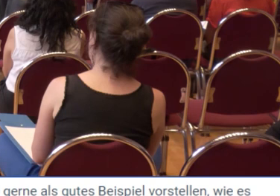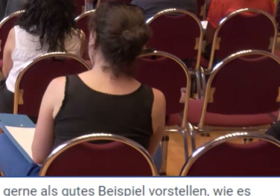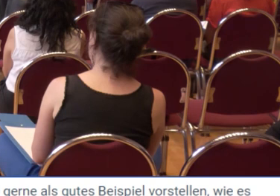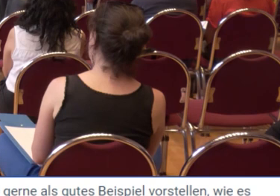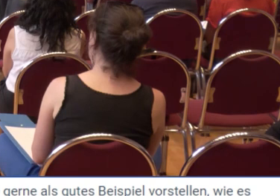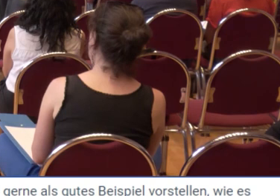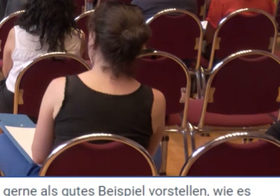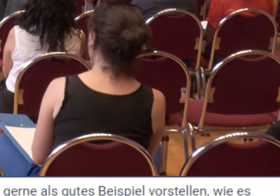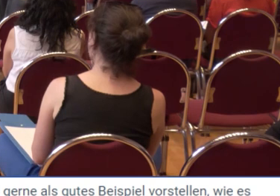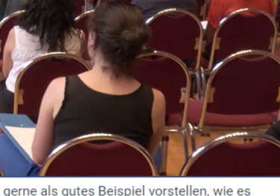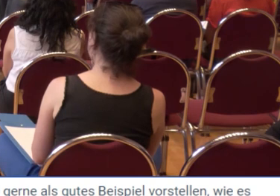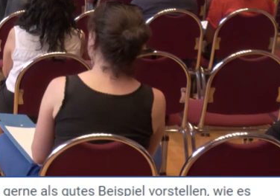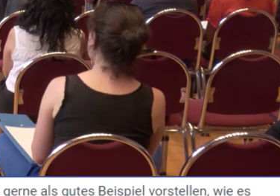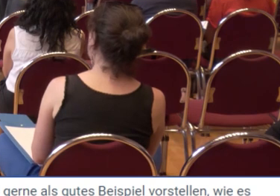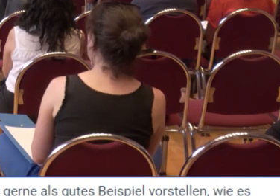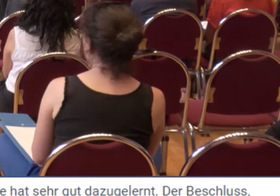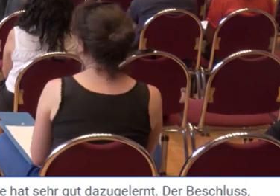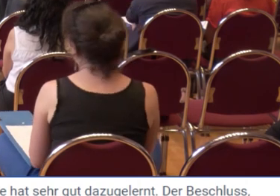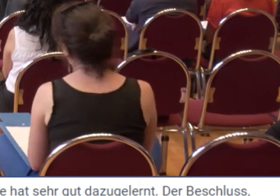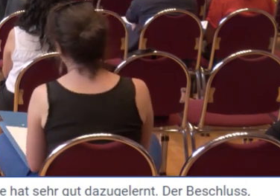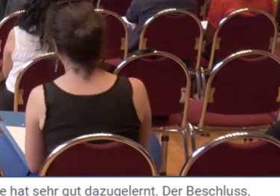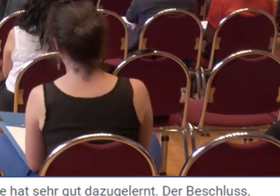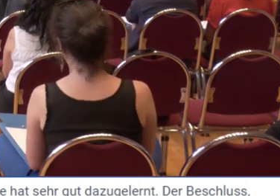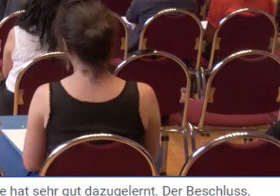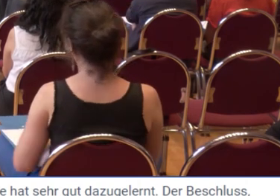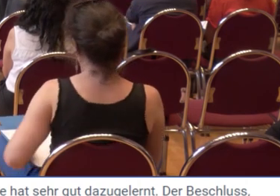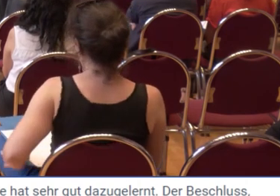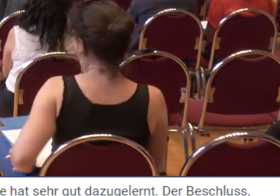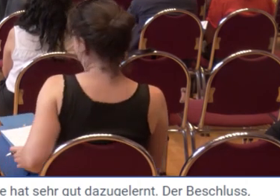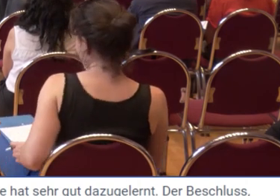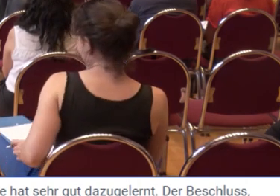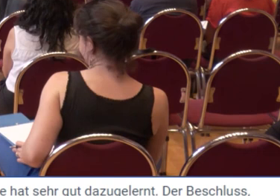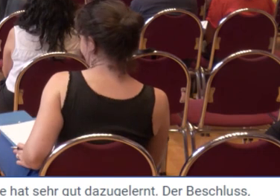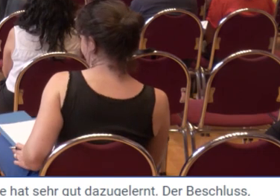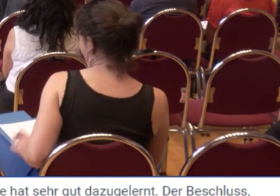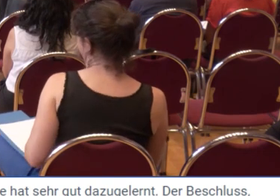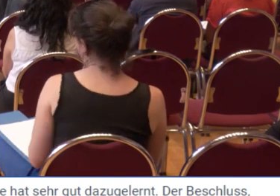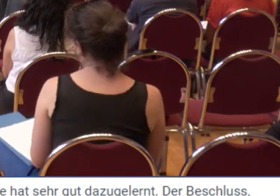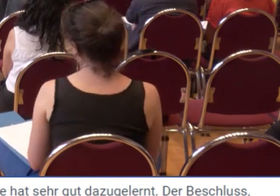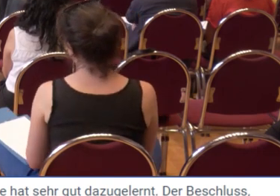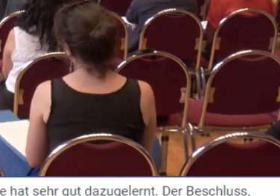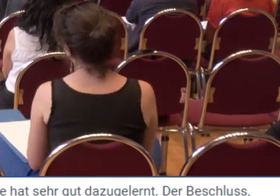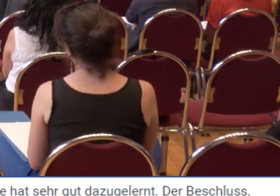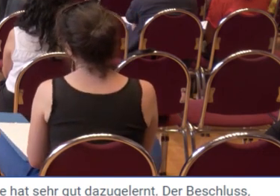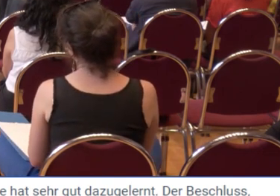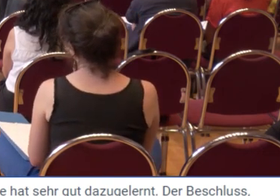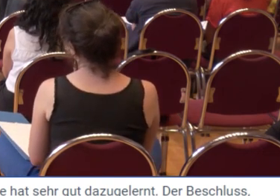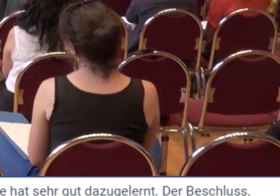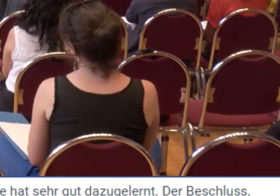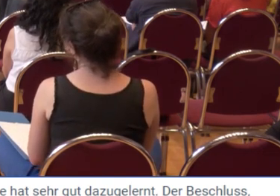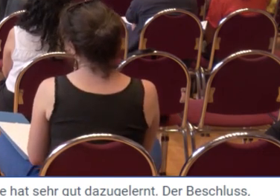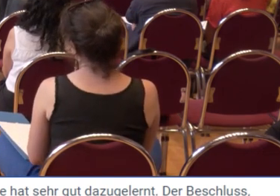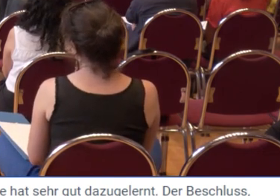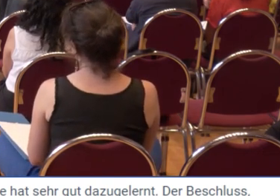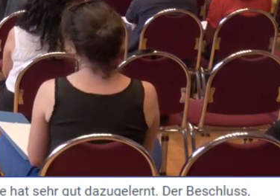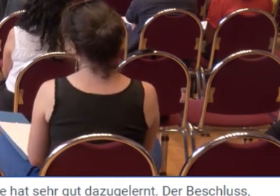so und dann starten wir in die Eröffnungsrunde unsere Rednerinnen und Redner haben einen kurzen einstiegsimpuls vorbereitet und da